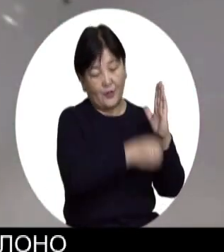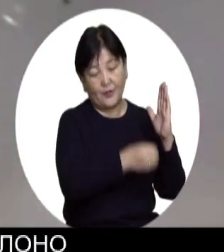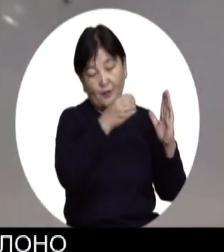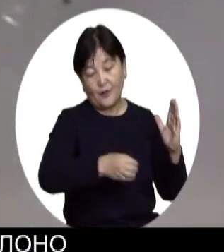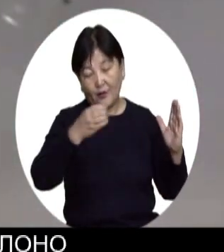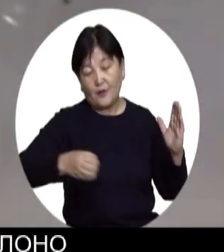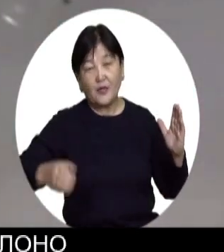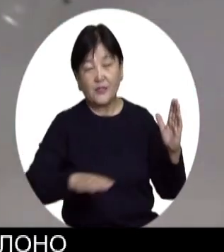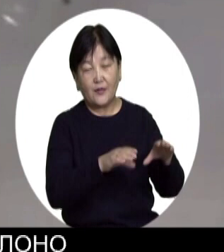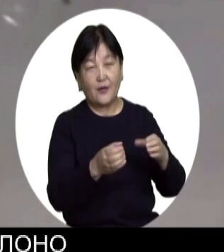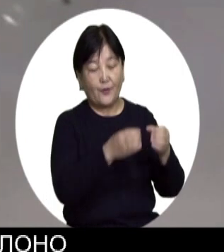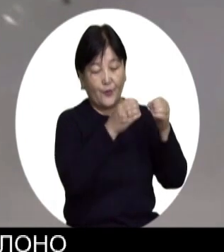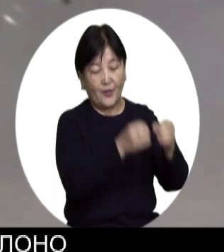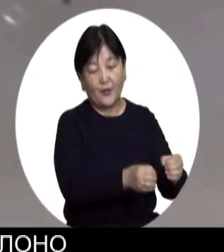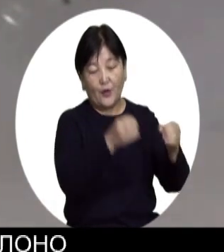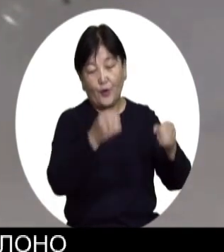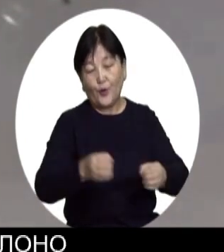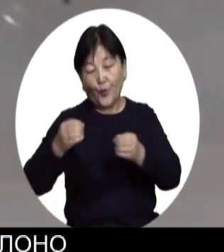ангижрах урвалыг авч үзсэн байгаа.